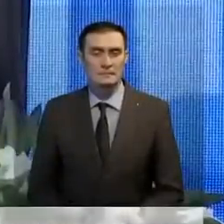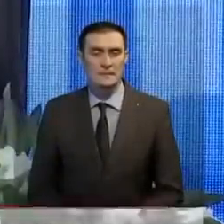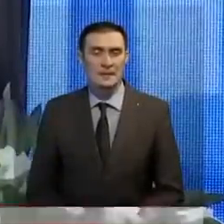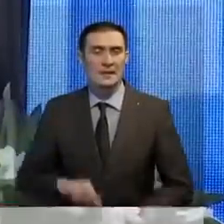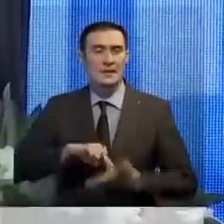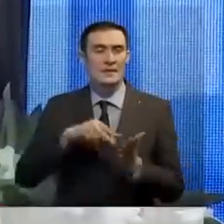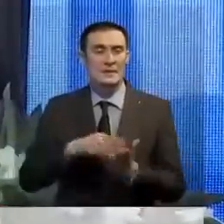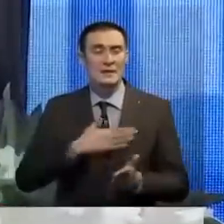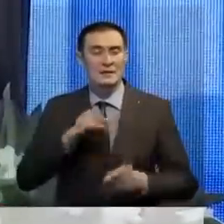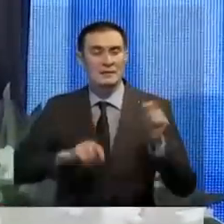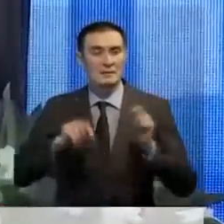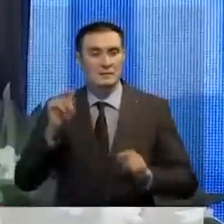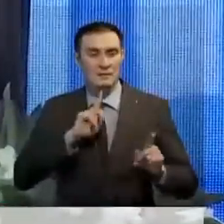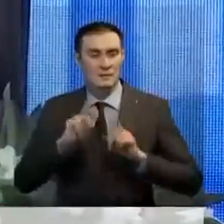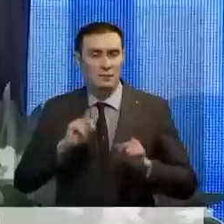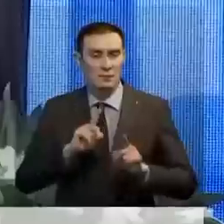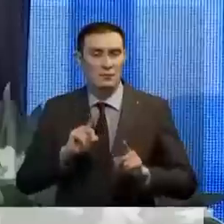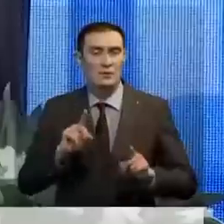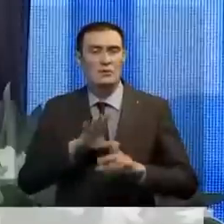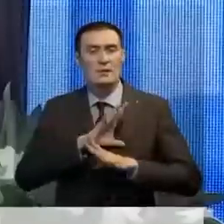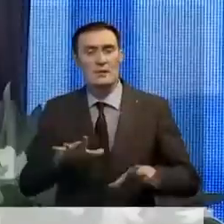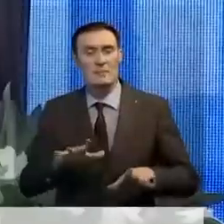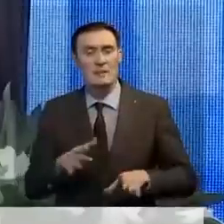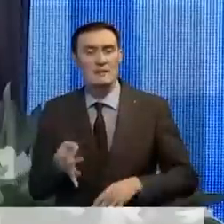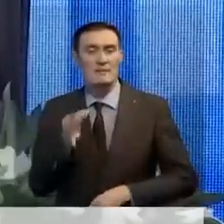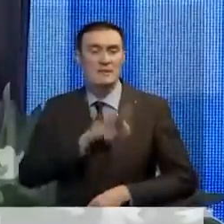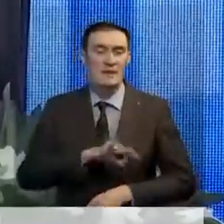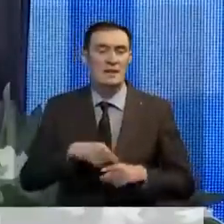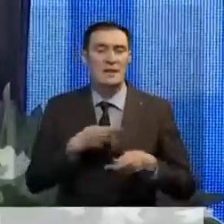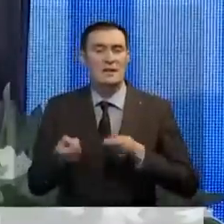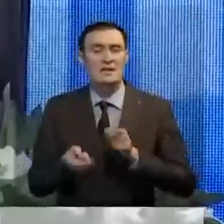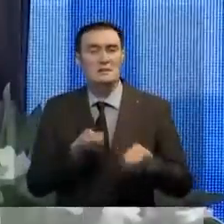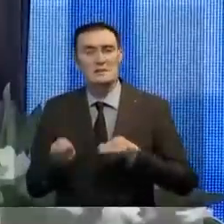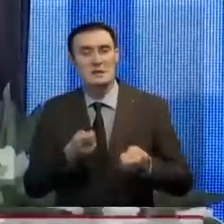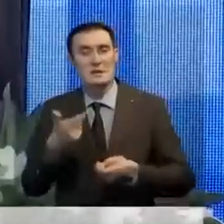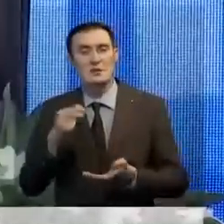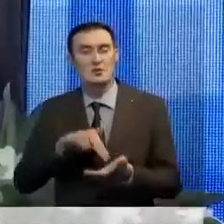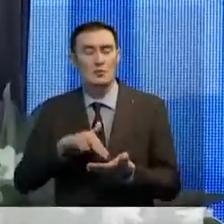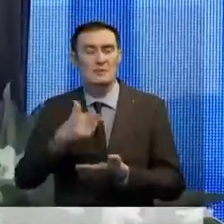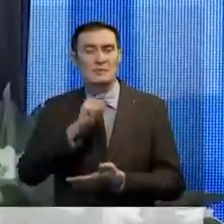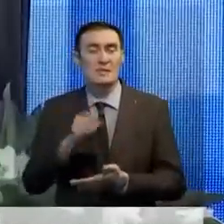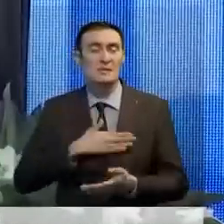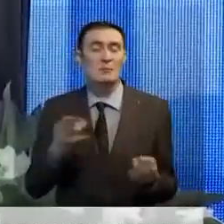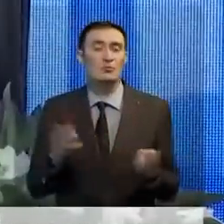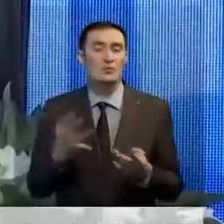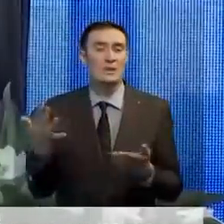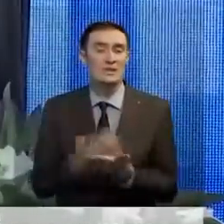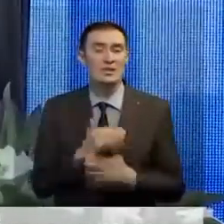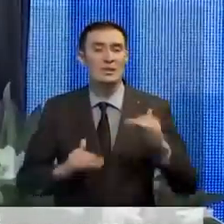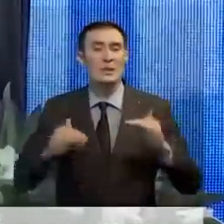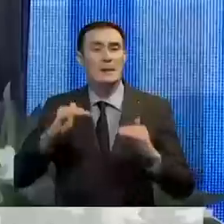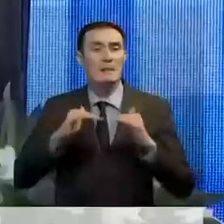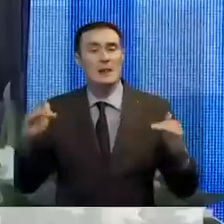Цель нашего форума не заключается в создании лобби или влияния цен на газ. Мы просто говорим о том, что нам необходимо достичь баланса